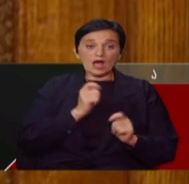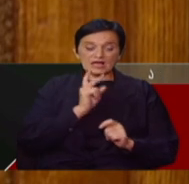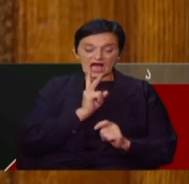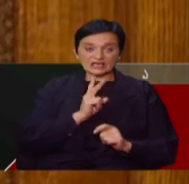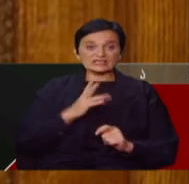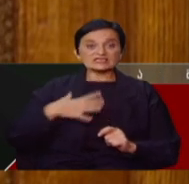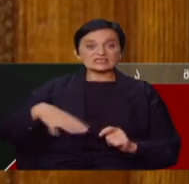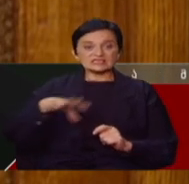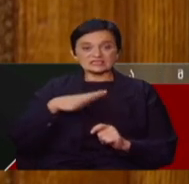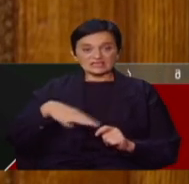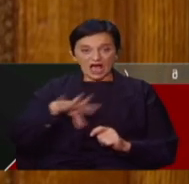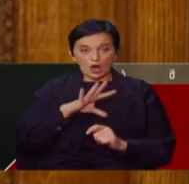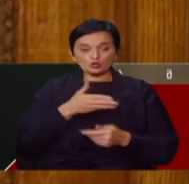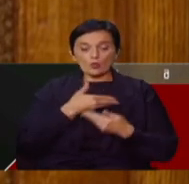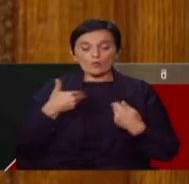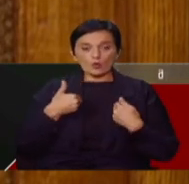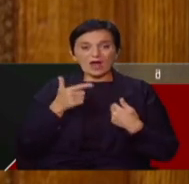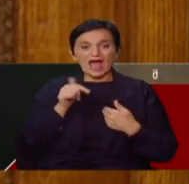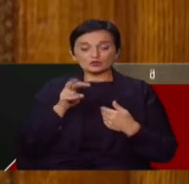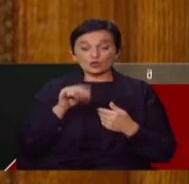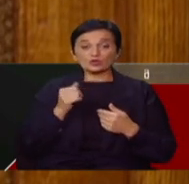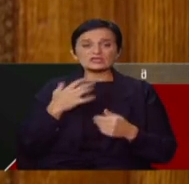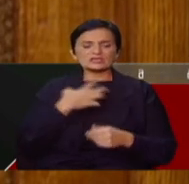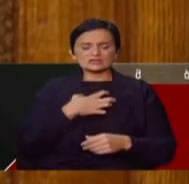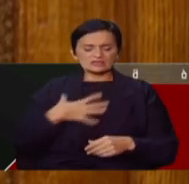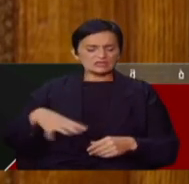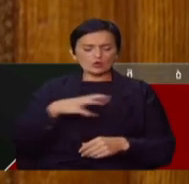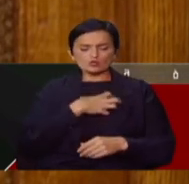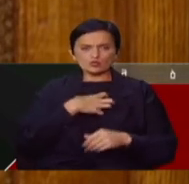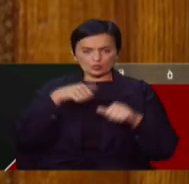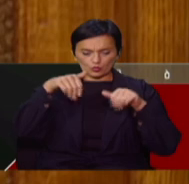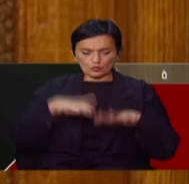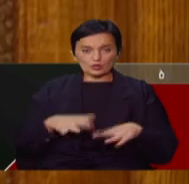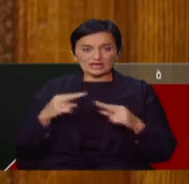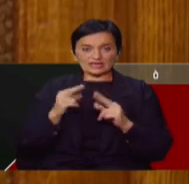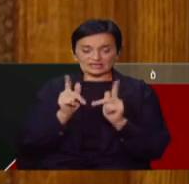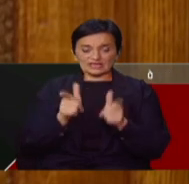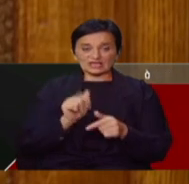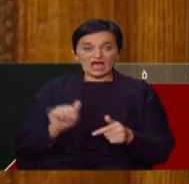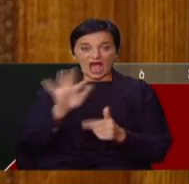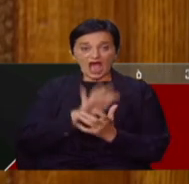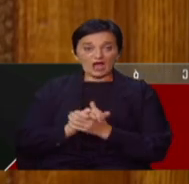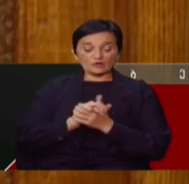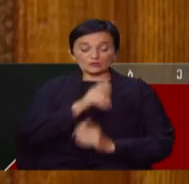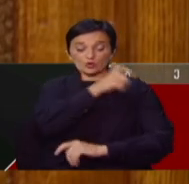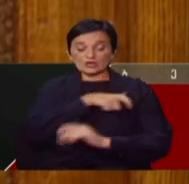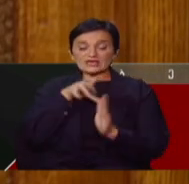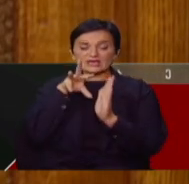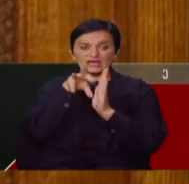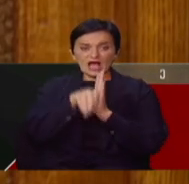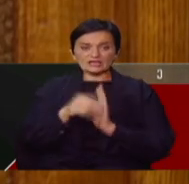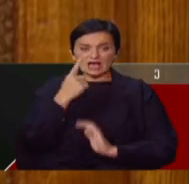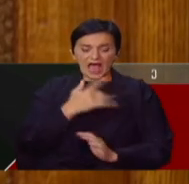და ბოსნია და ჰერცეგოვინას. საქართველოსათვის გადამწყვეტი მნიშვნელობა აქვს, რომ დაადასტუროს ევროკავშირის გაწევრიანებისადმი